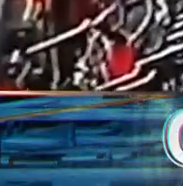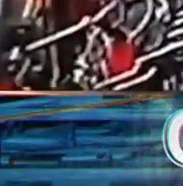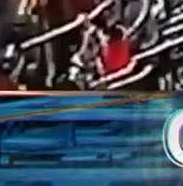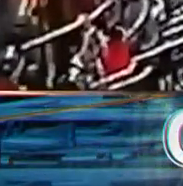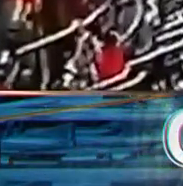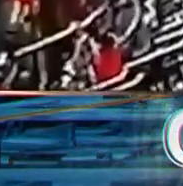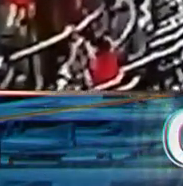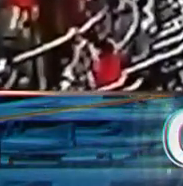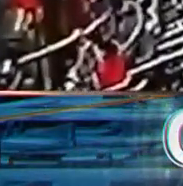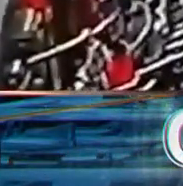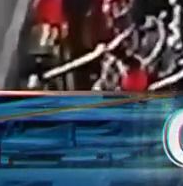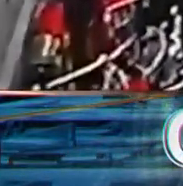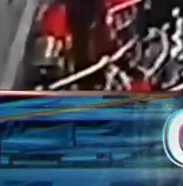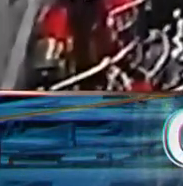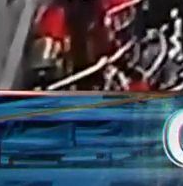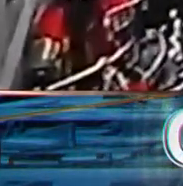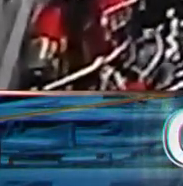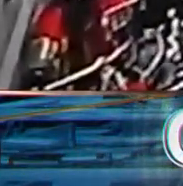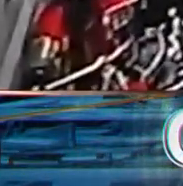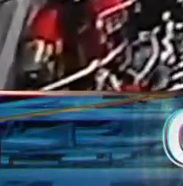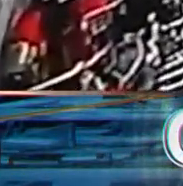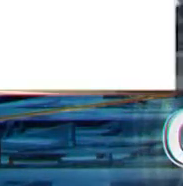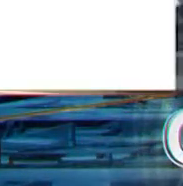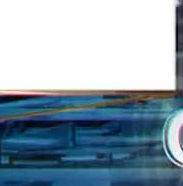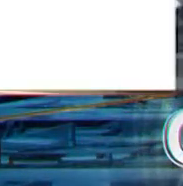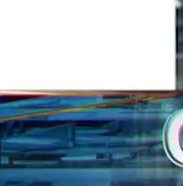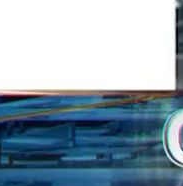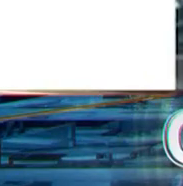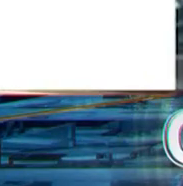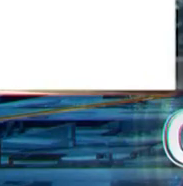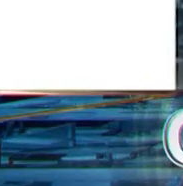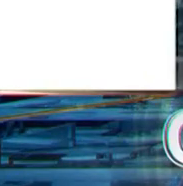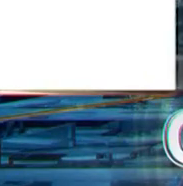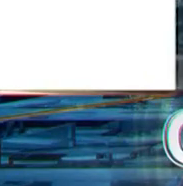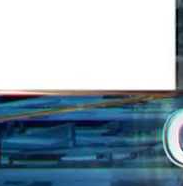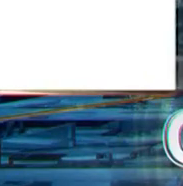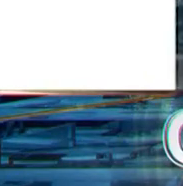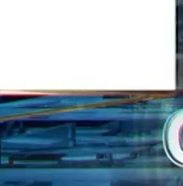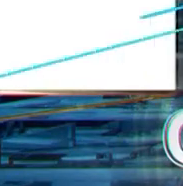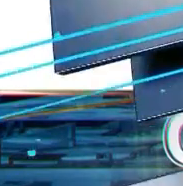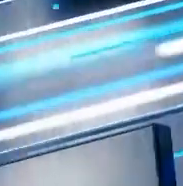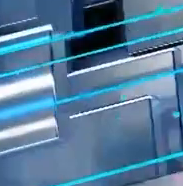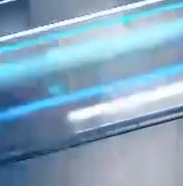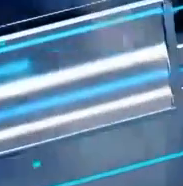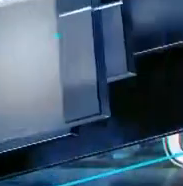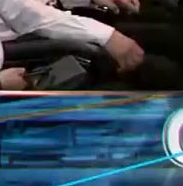Высоко сижу, далеко гляжу. Камеры видеонаблюдения помогли задержать магазинного вора.